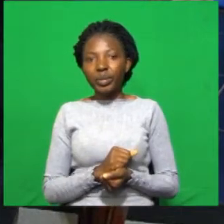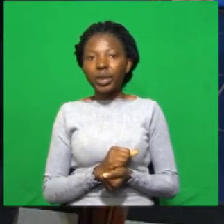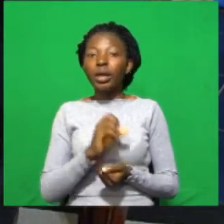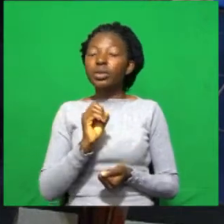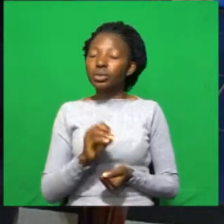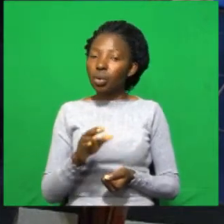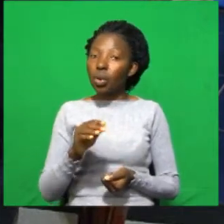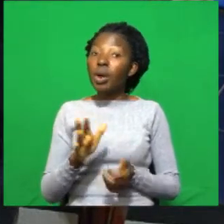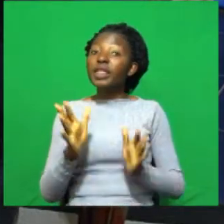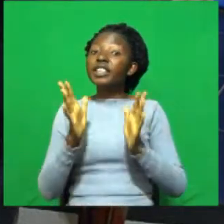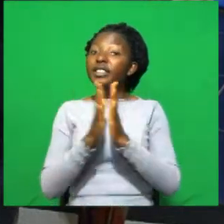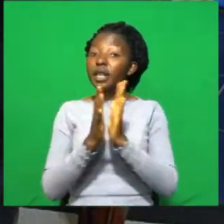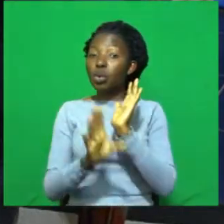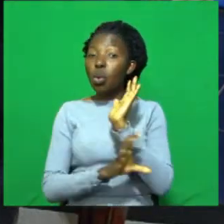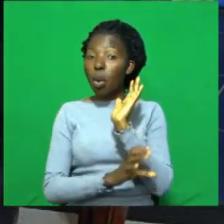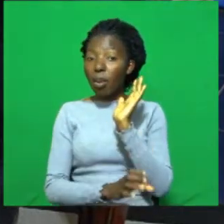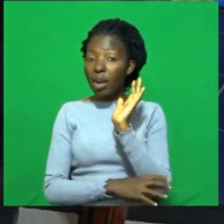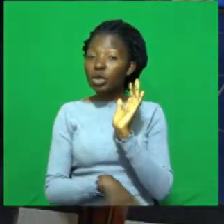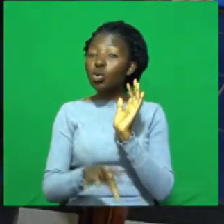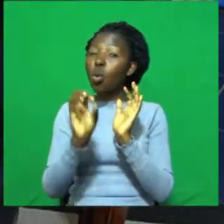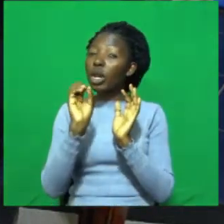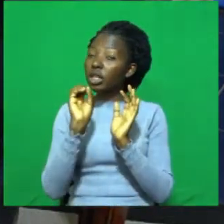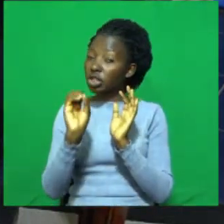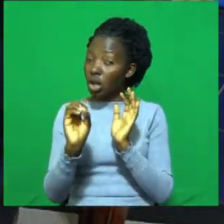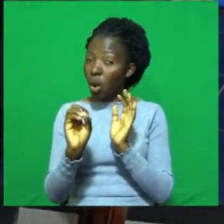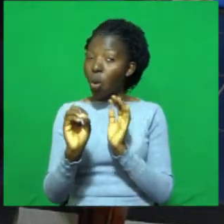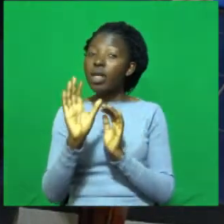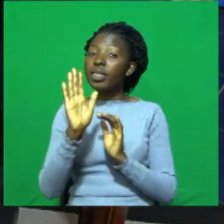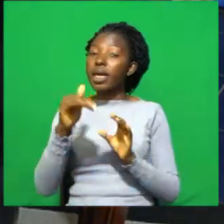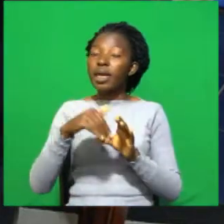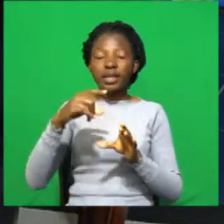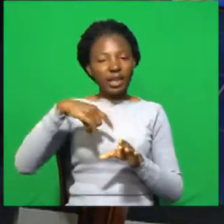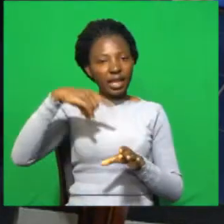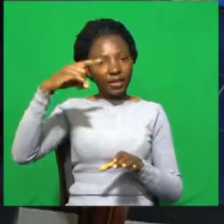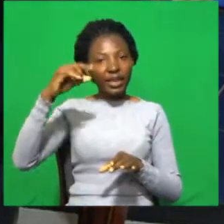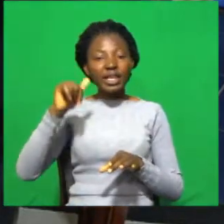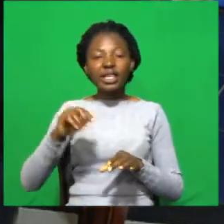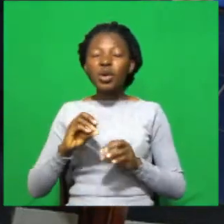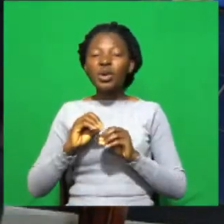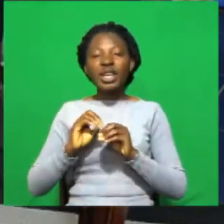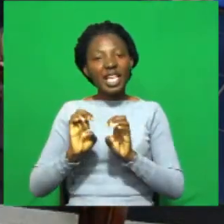saka tiri kuti mitemo originary iriko kudenga. Pano